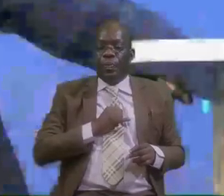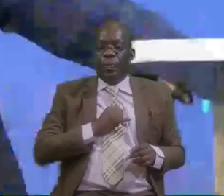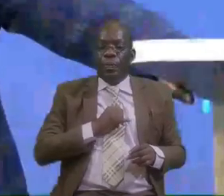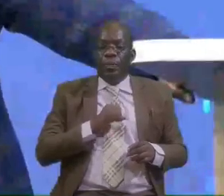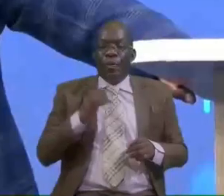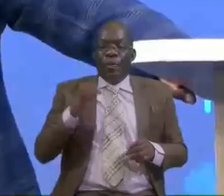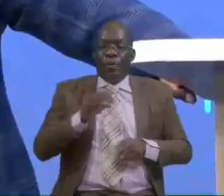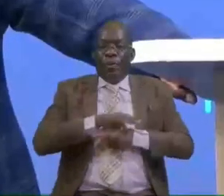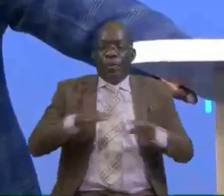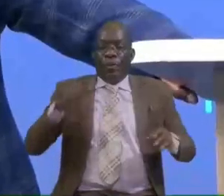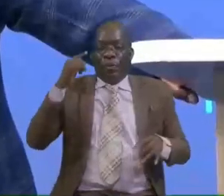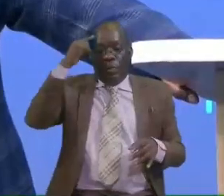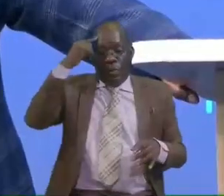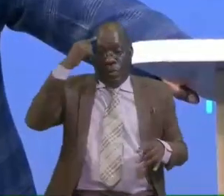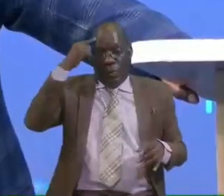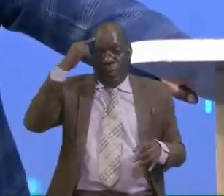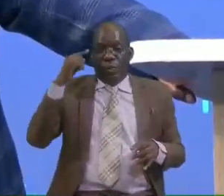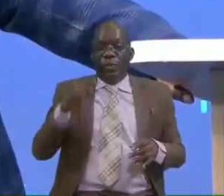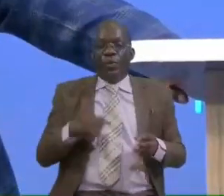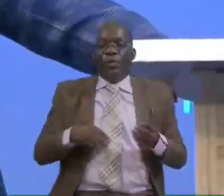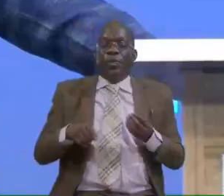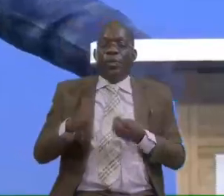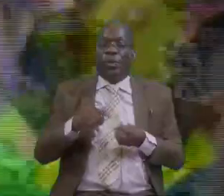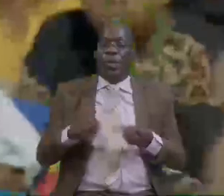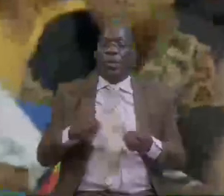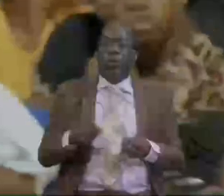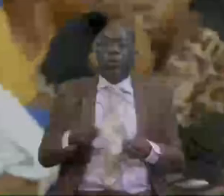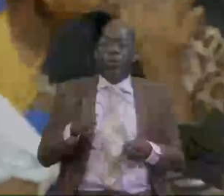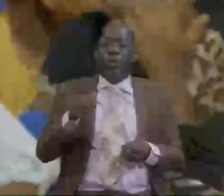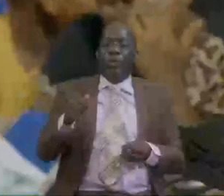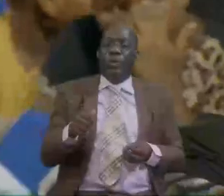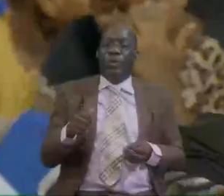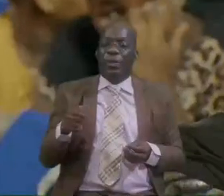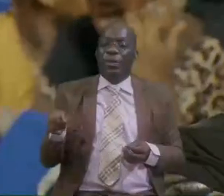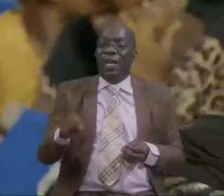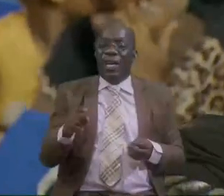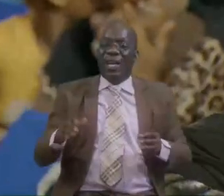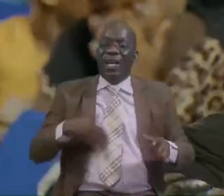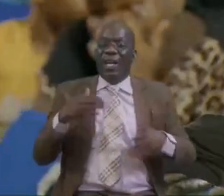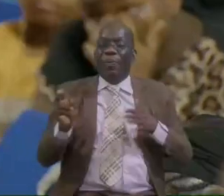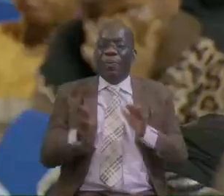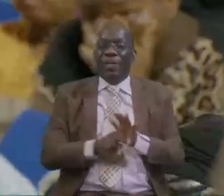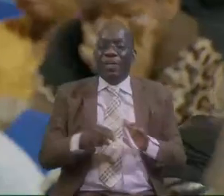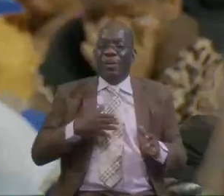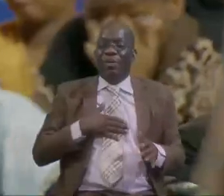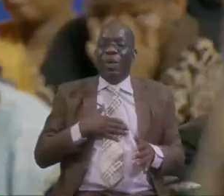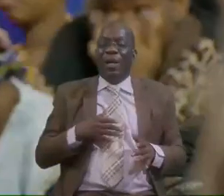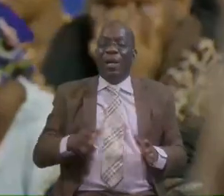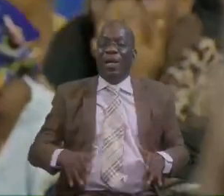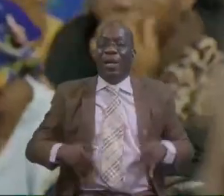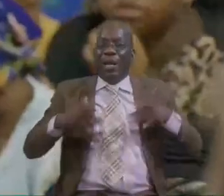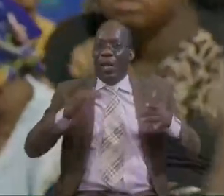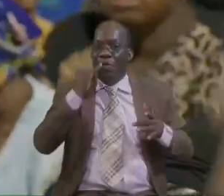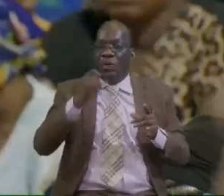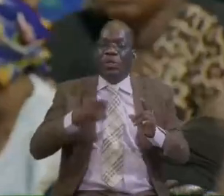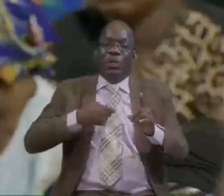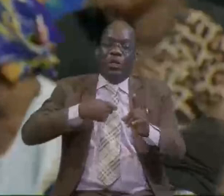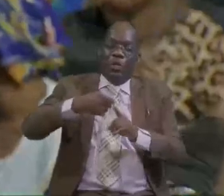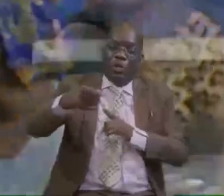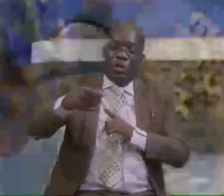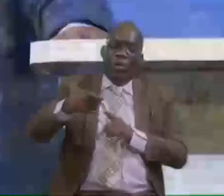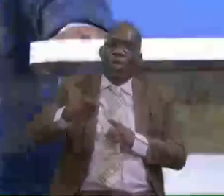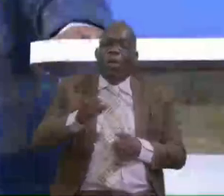Je ne les considère pas. Je ne considère pas leur bonheur ou leur joie. Ma vie fait du mal